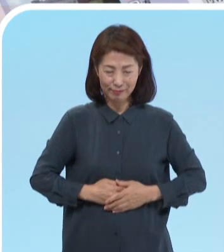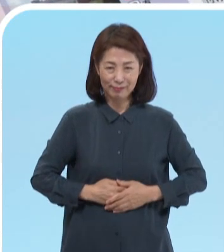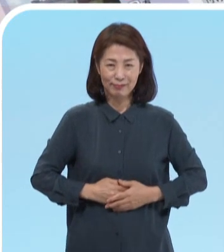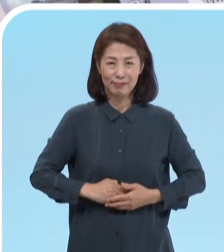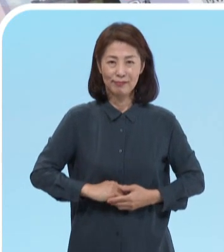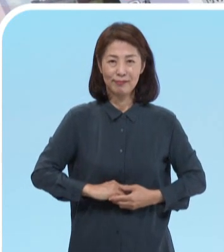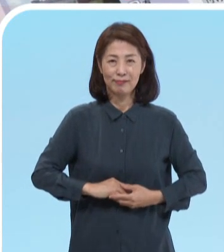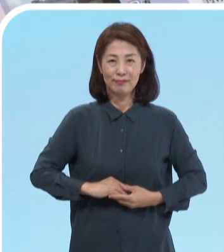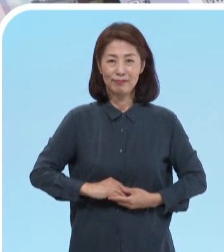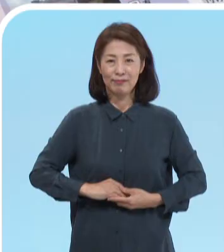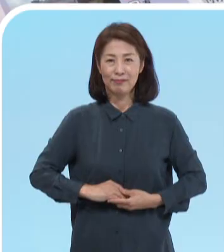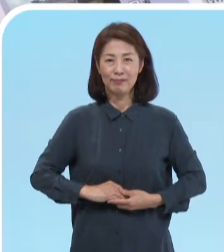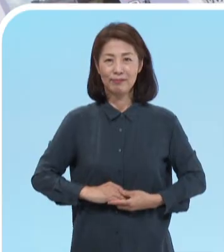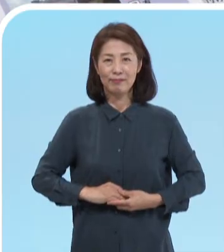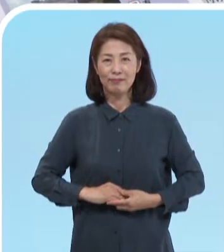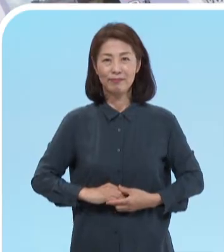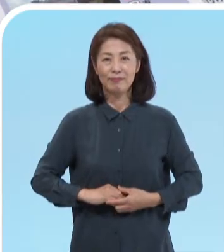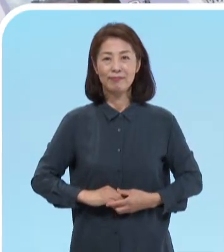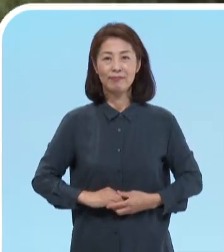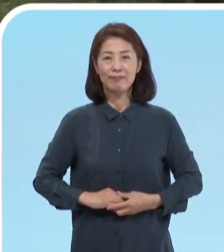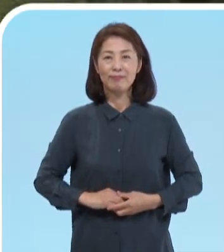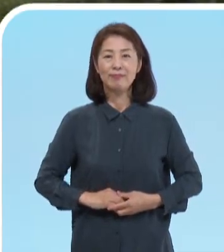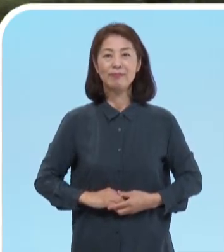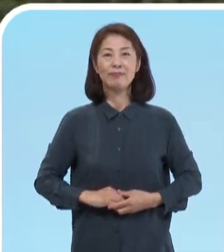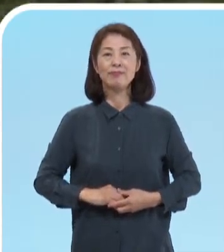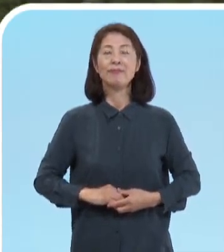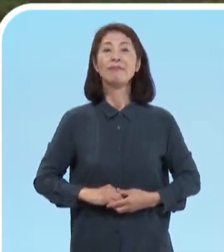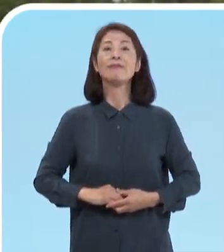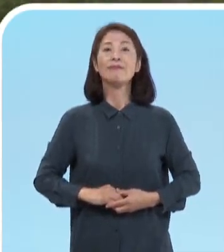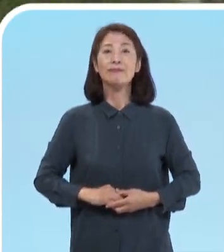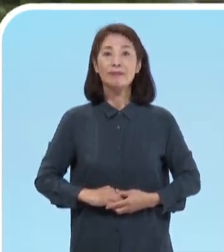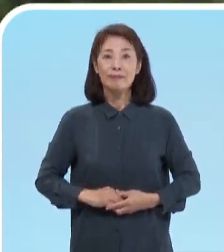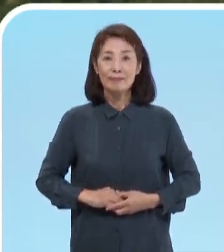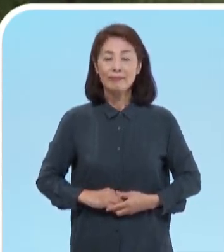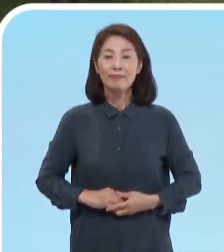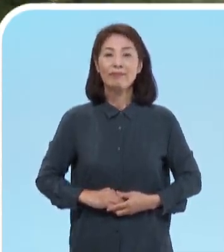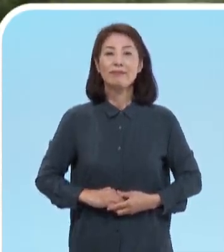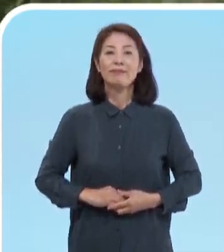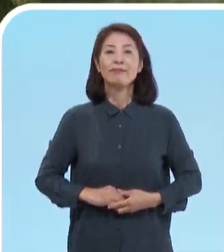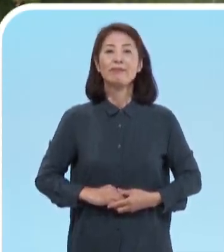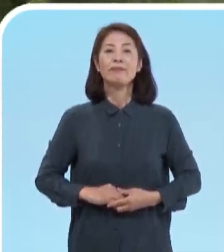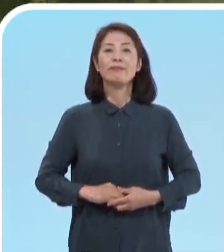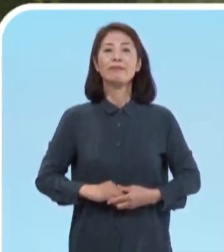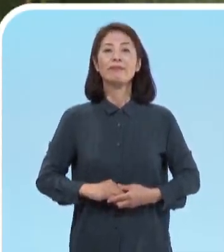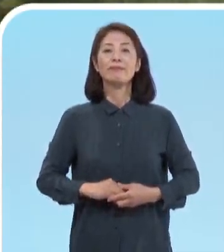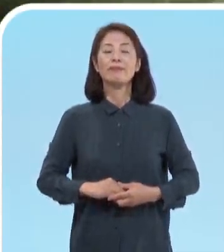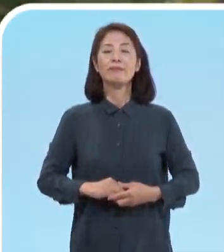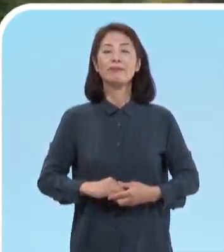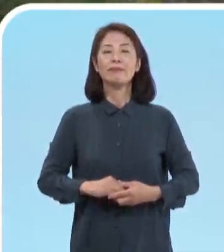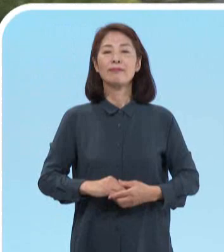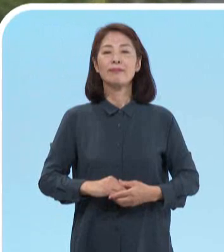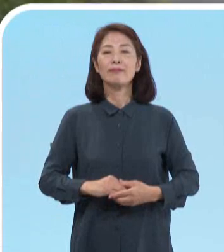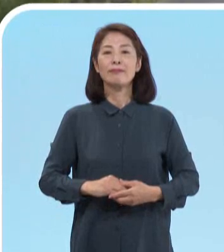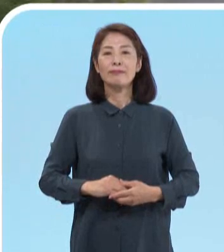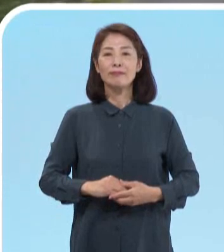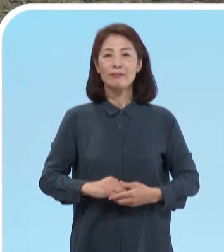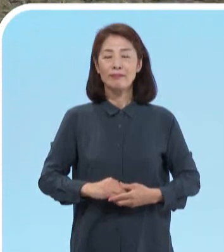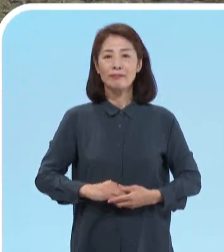り使えるんです。 うわー、これはすごいですね。